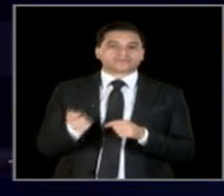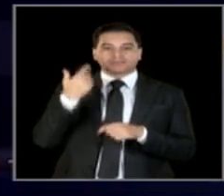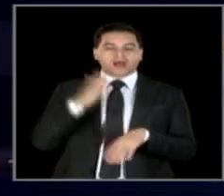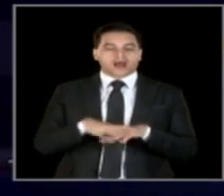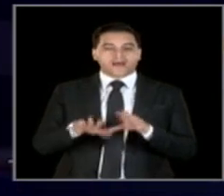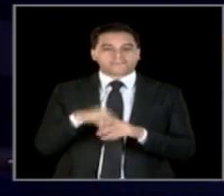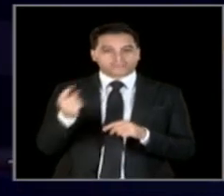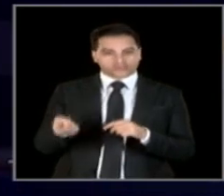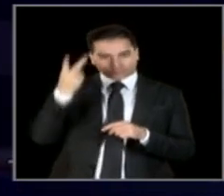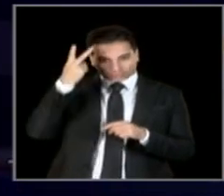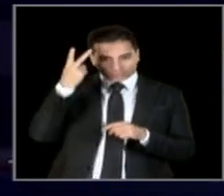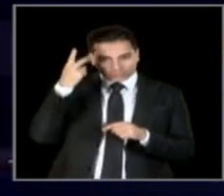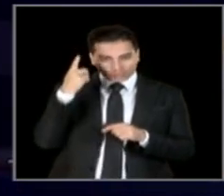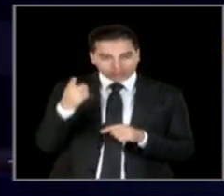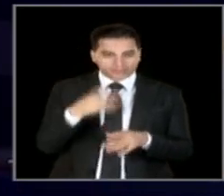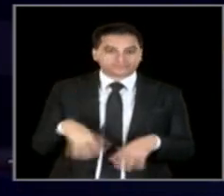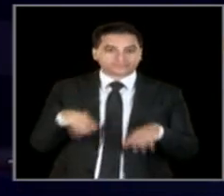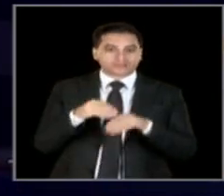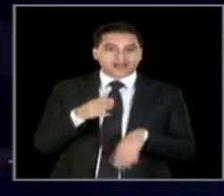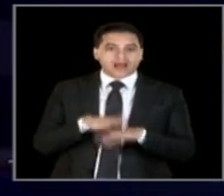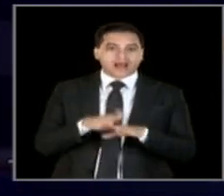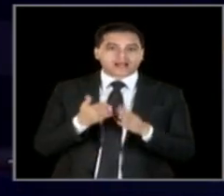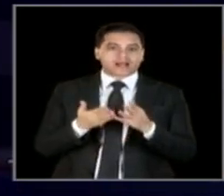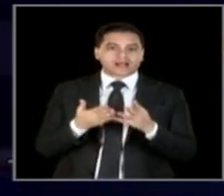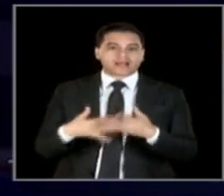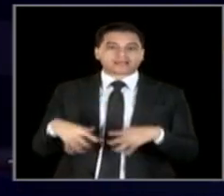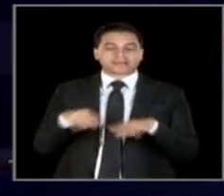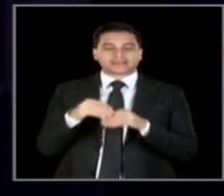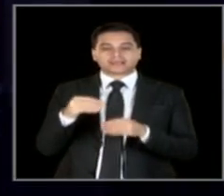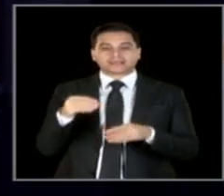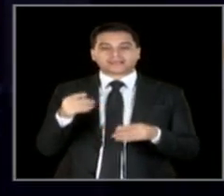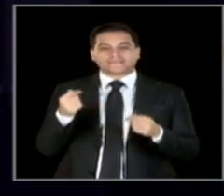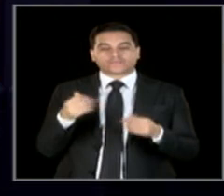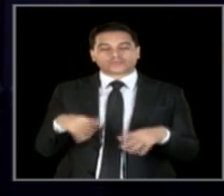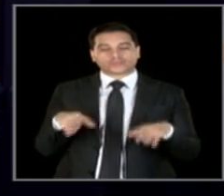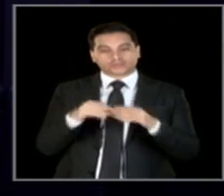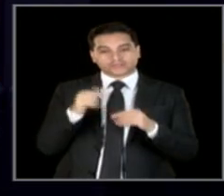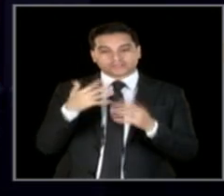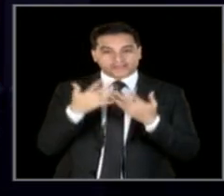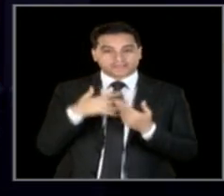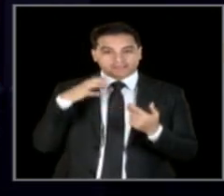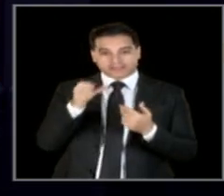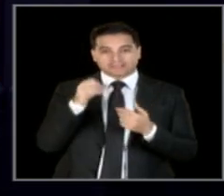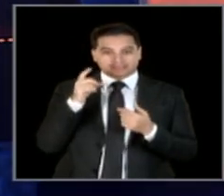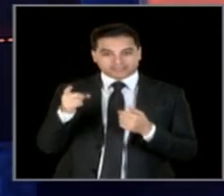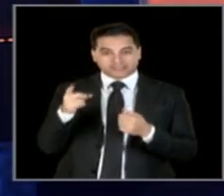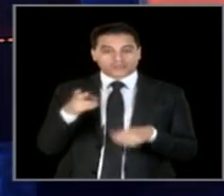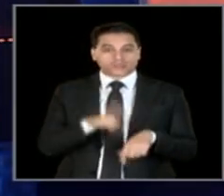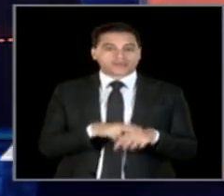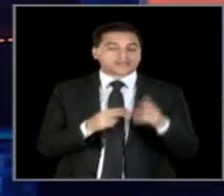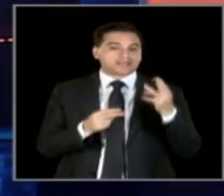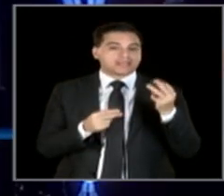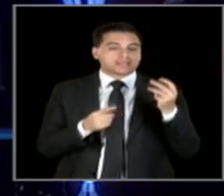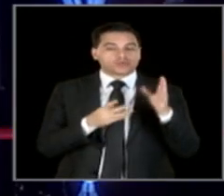يلم المبلغ ده عن طريق التمويل الجماعي. نتيجة 90 مغاغة، 30